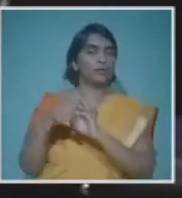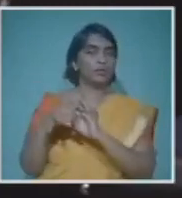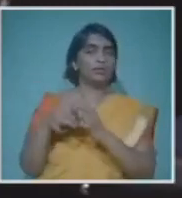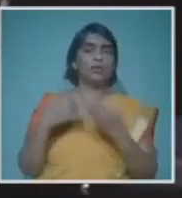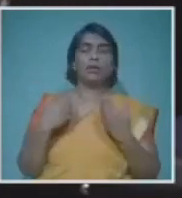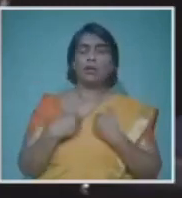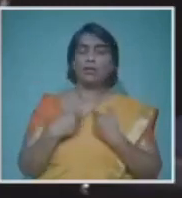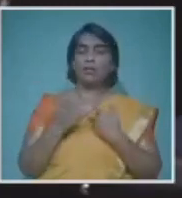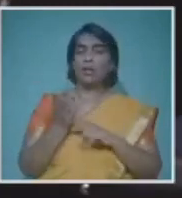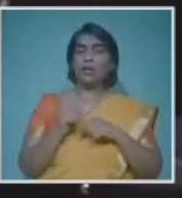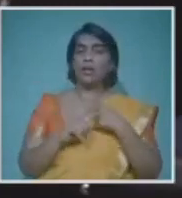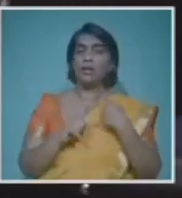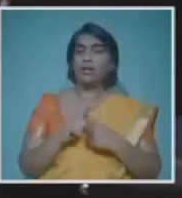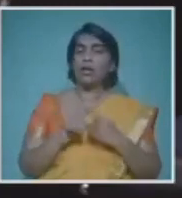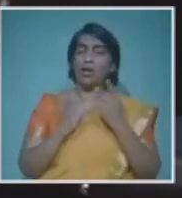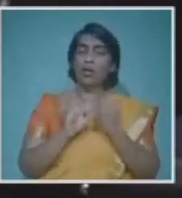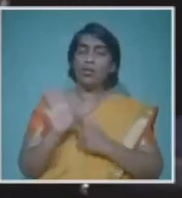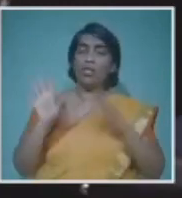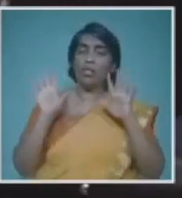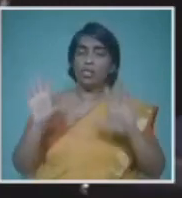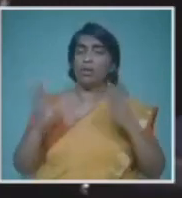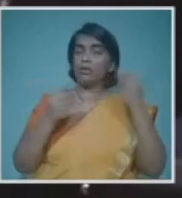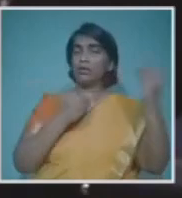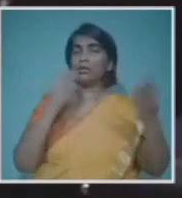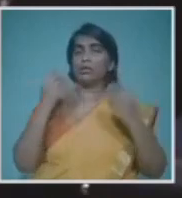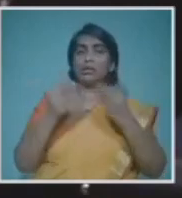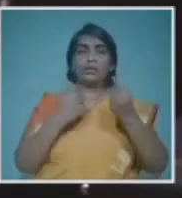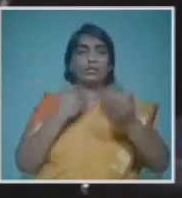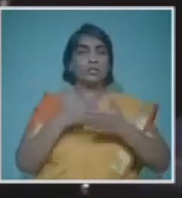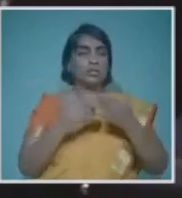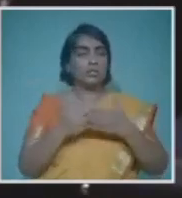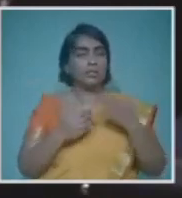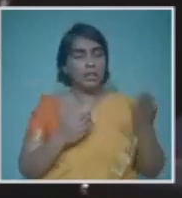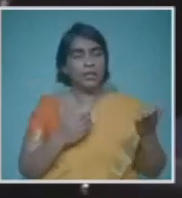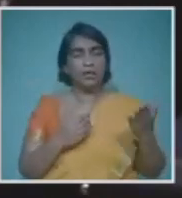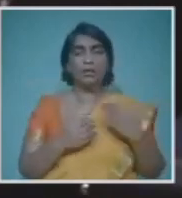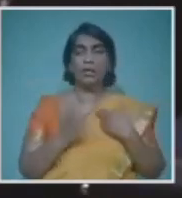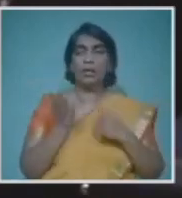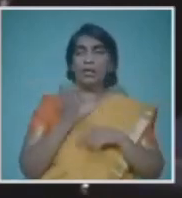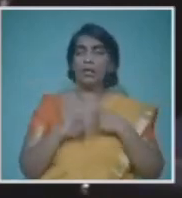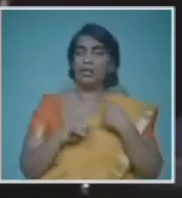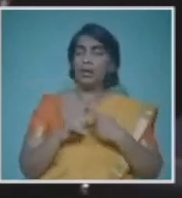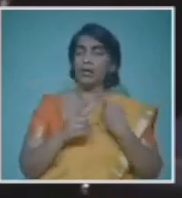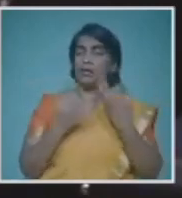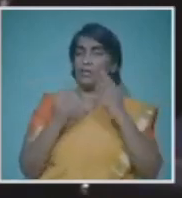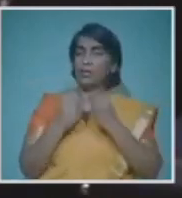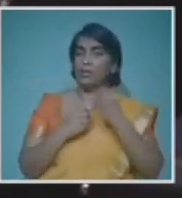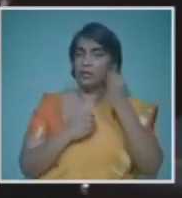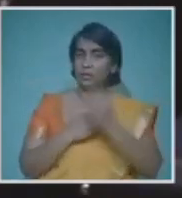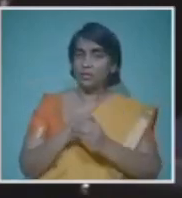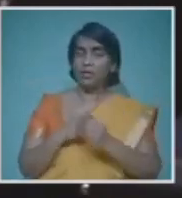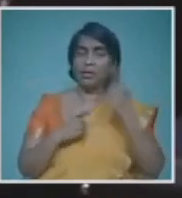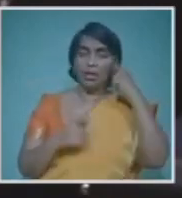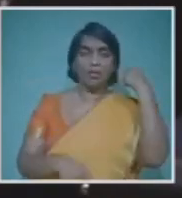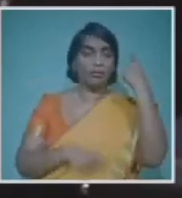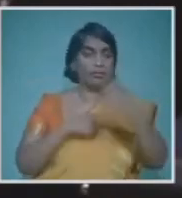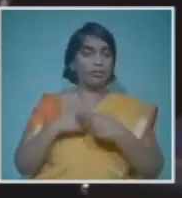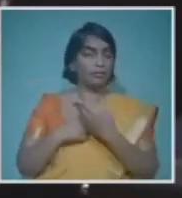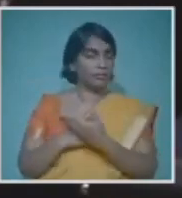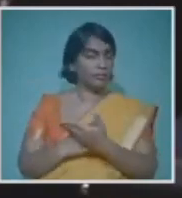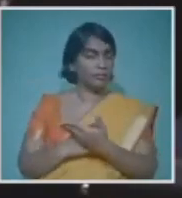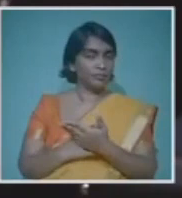අපි බදුසාන දීලා තියෙනවා අවුරුදු 10 සිමෙන්ති කම්මලට. අපි බදුසාන දීලා තියෙනවා ස්ටිල් කෝපරේෂන්